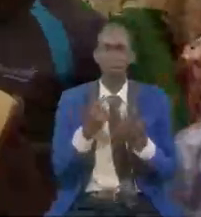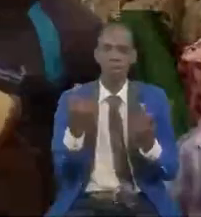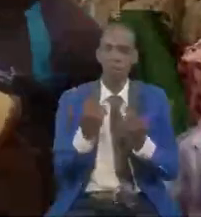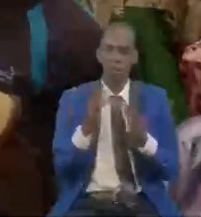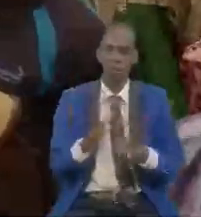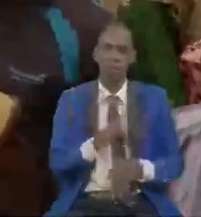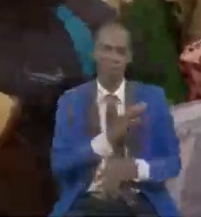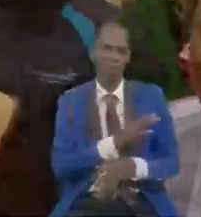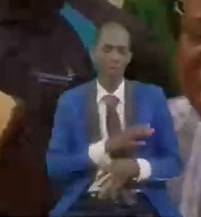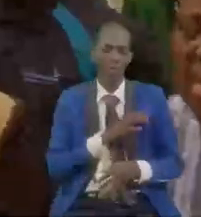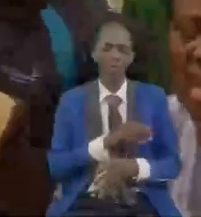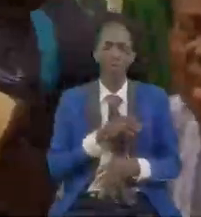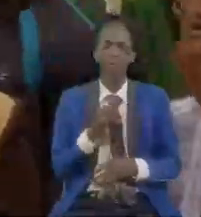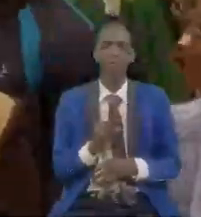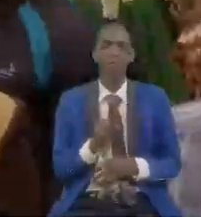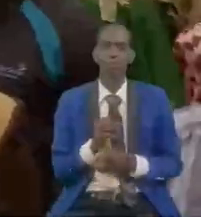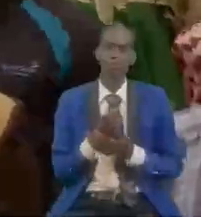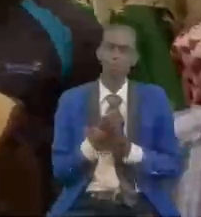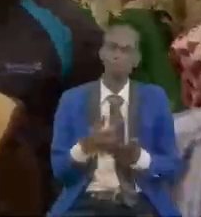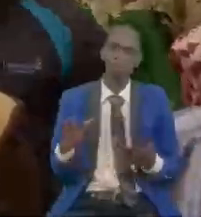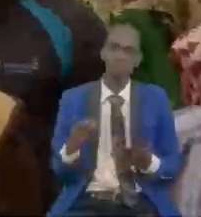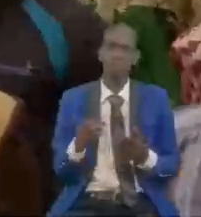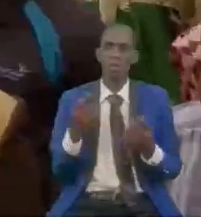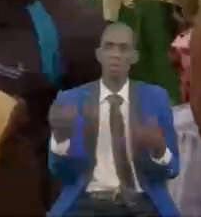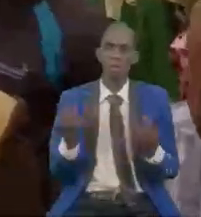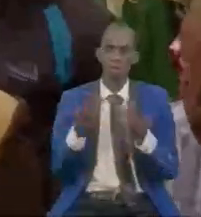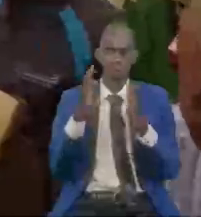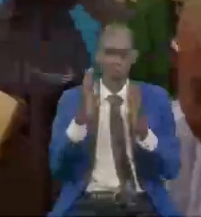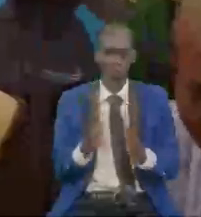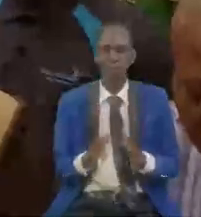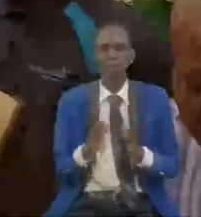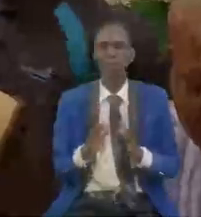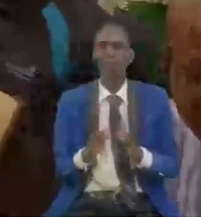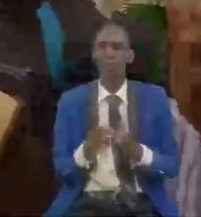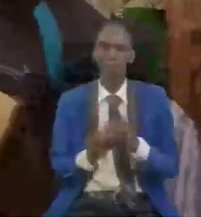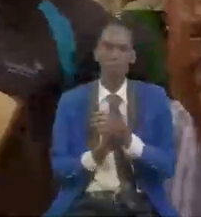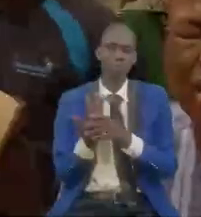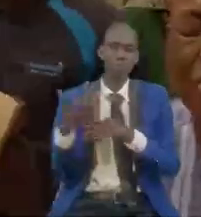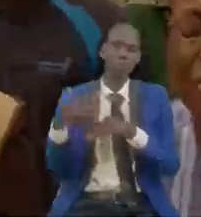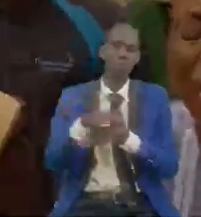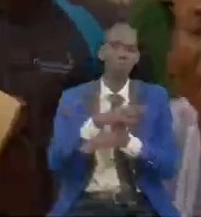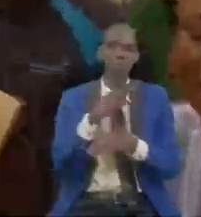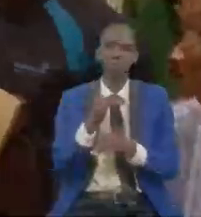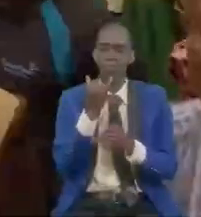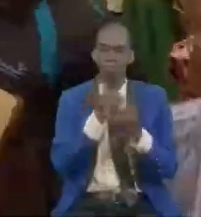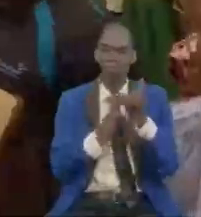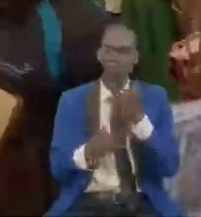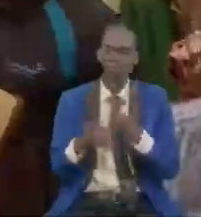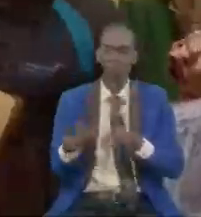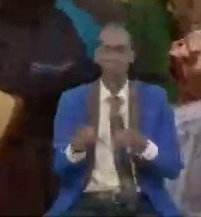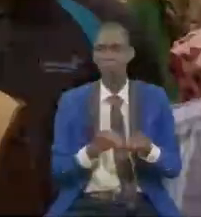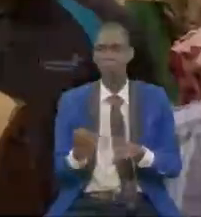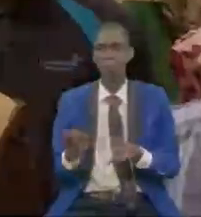du caractère des pécheurs, renoncez à la superfluité des pécheurs,